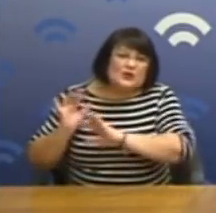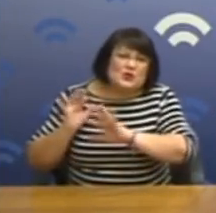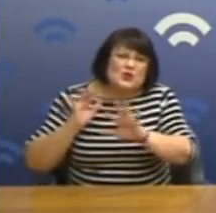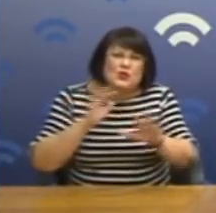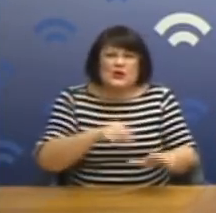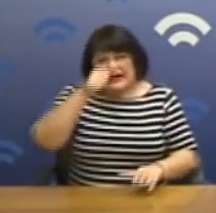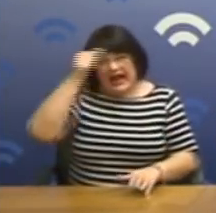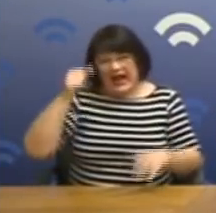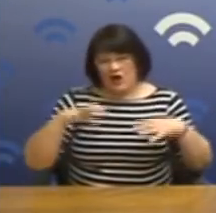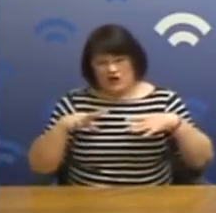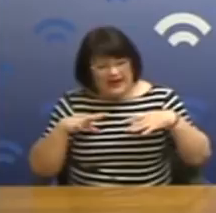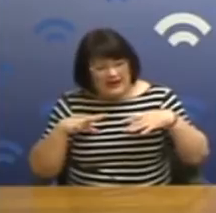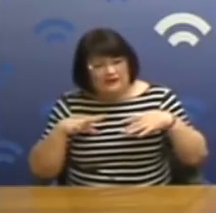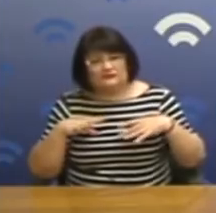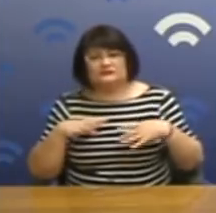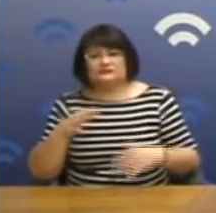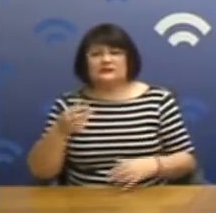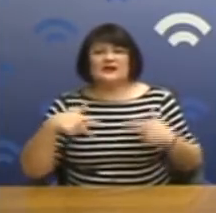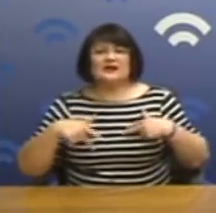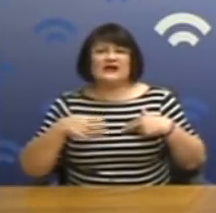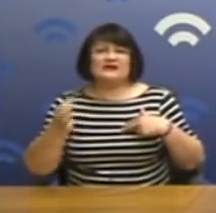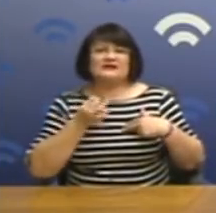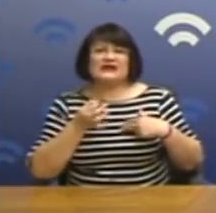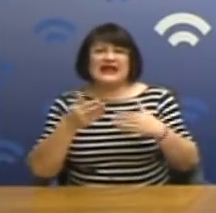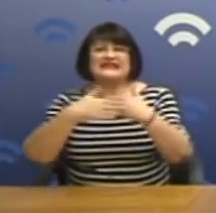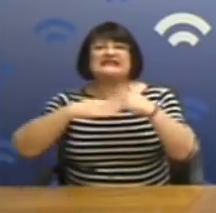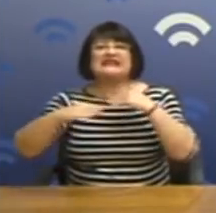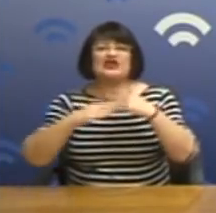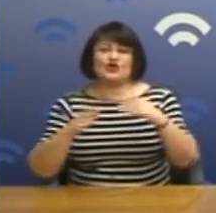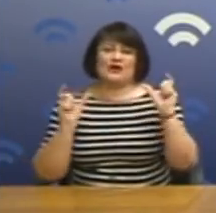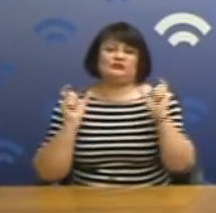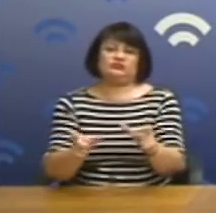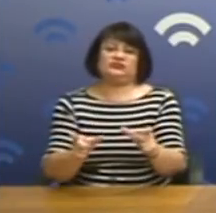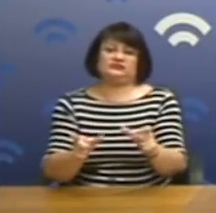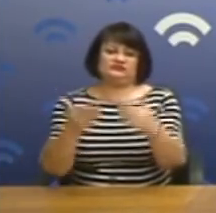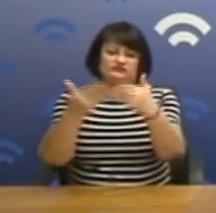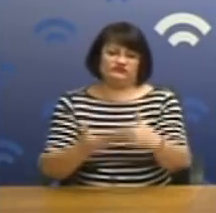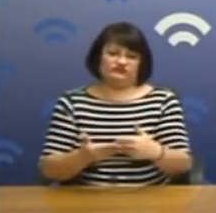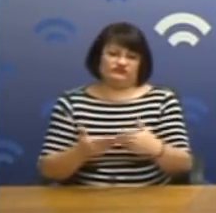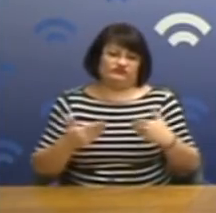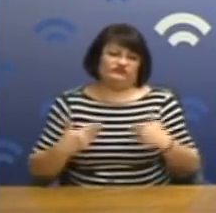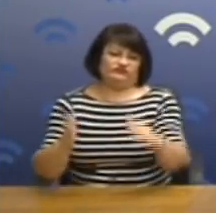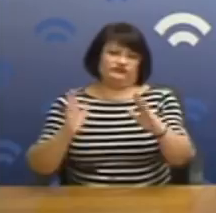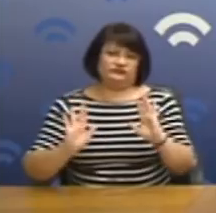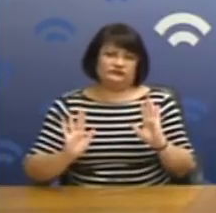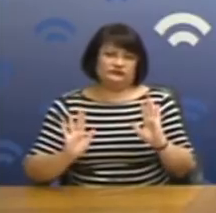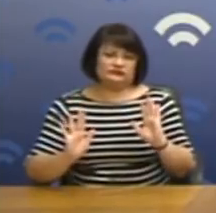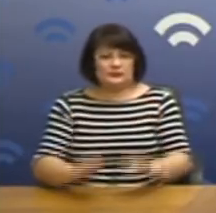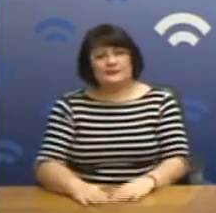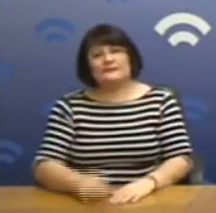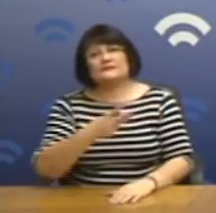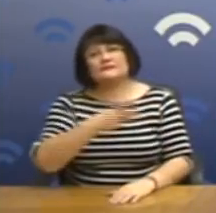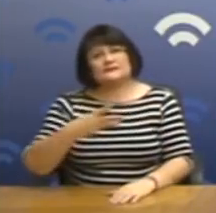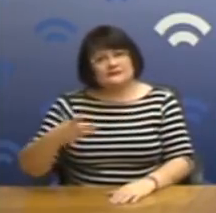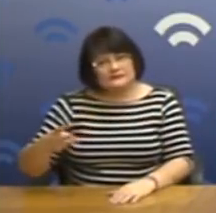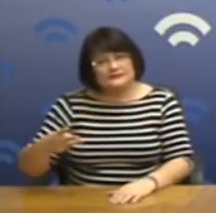καλοκαιρινούς μήνες, είναι περισσότερη καταστολή στα σύνορα και στο εσωτερικό της χώρας. Ο ΣΥΡΙΖΑ έφερε τον Frontex και